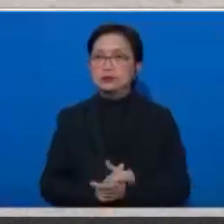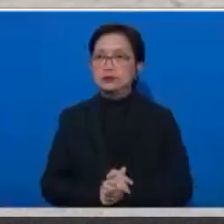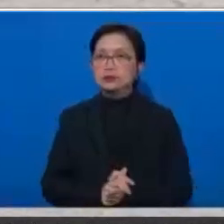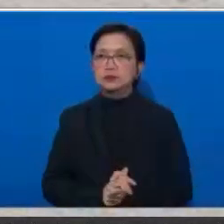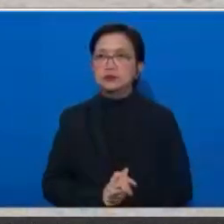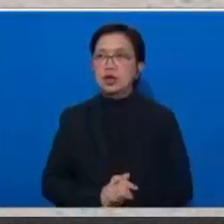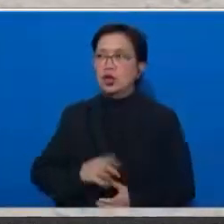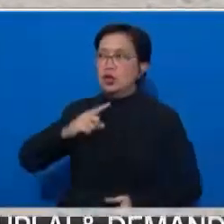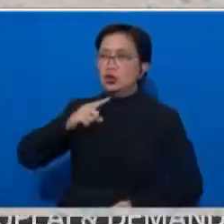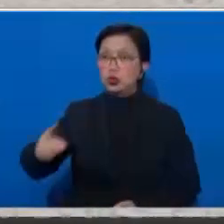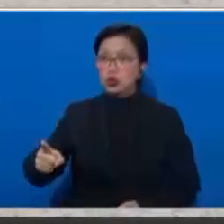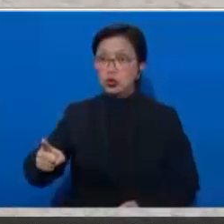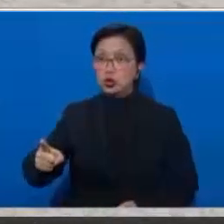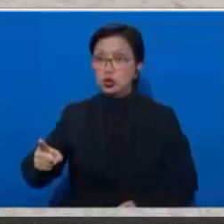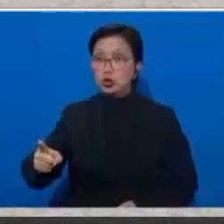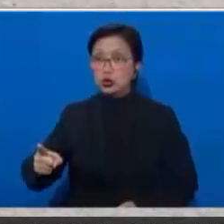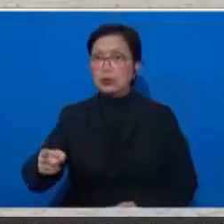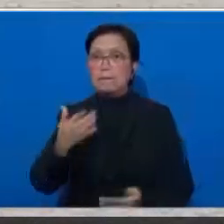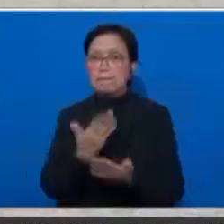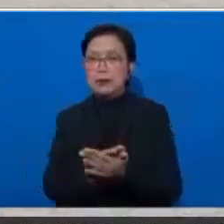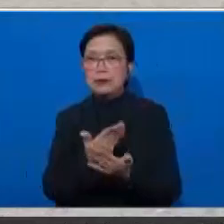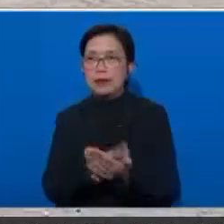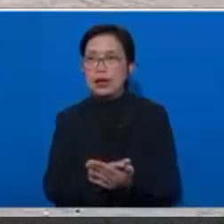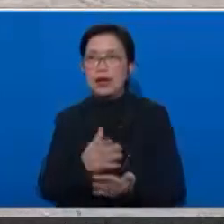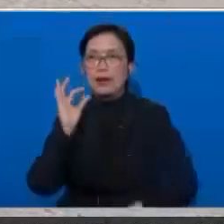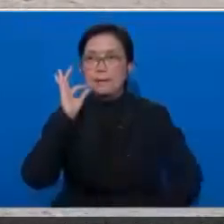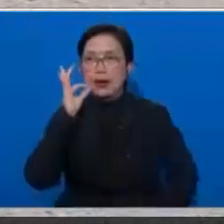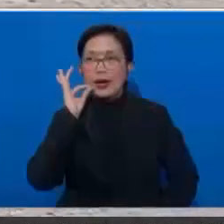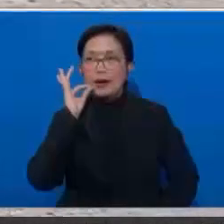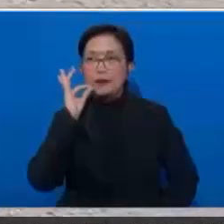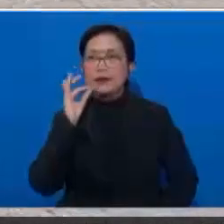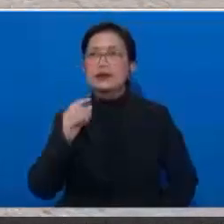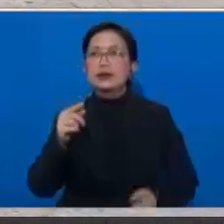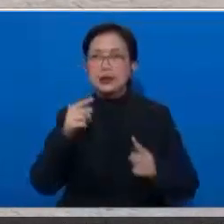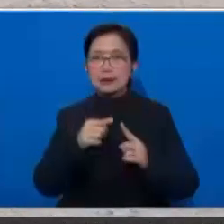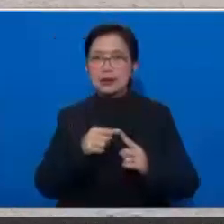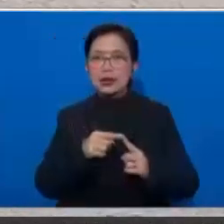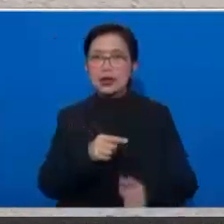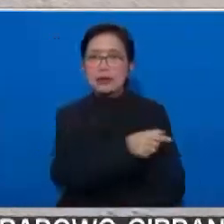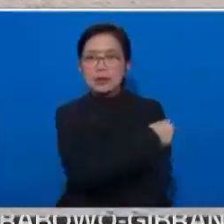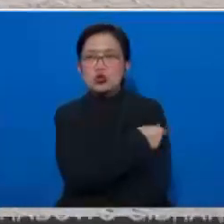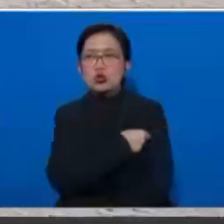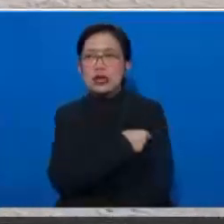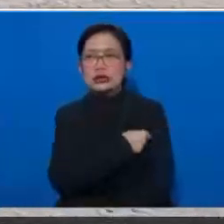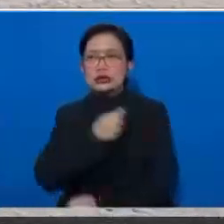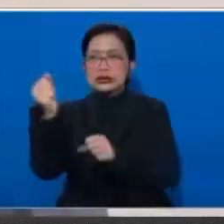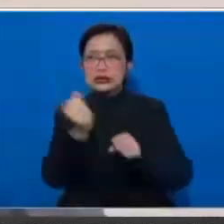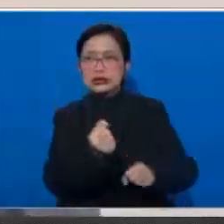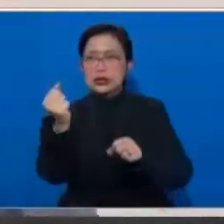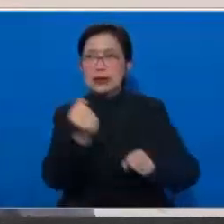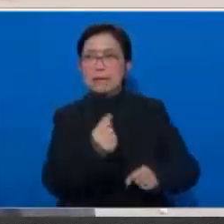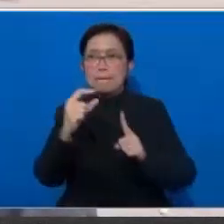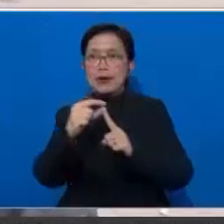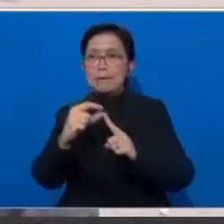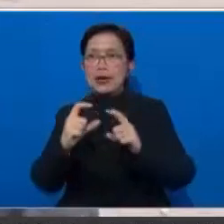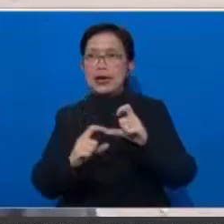Mereka menuntut Saud dan Kenny meminta maaf atas tindakan yang membuat PPSU Kelurahan Ancol sakit hati. Pak